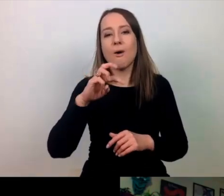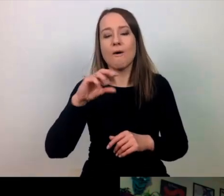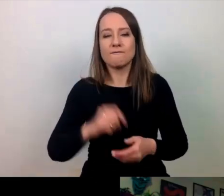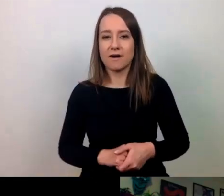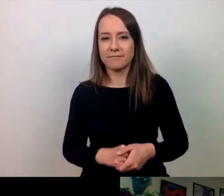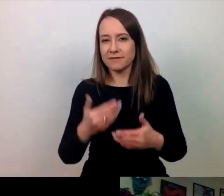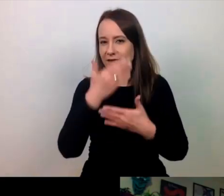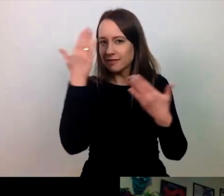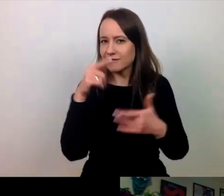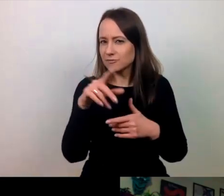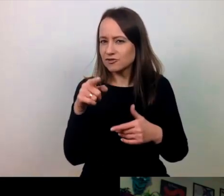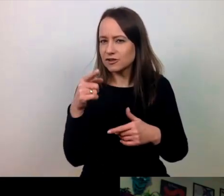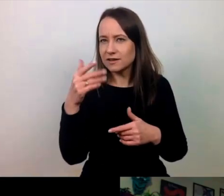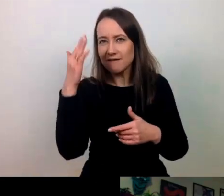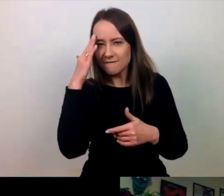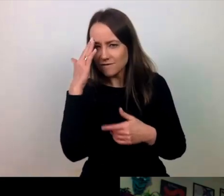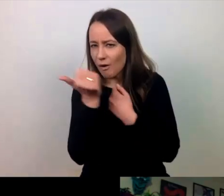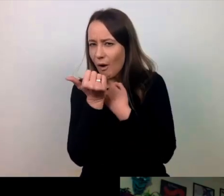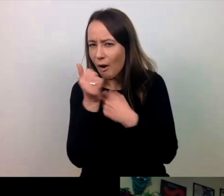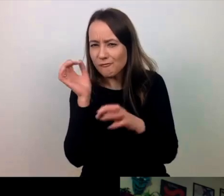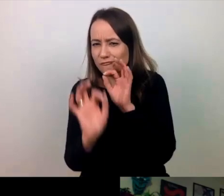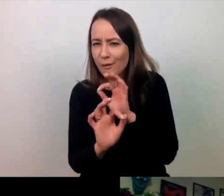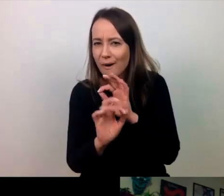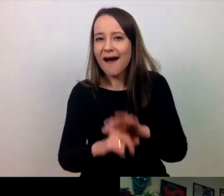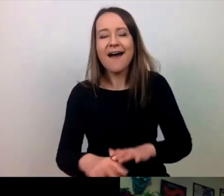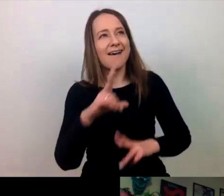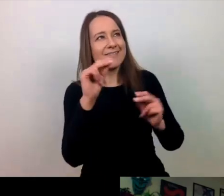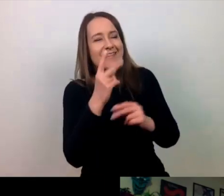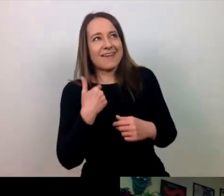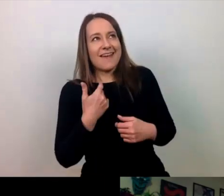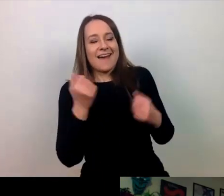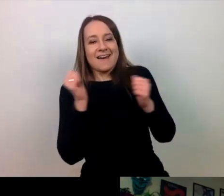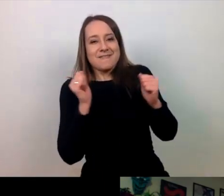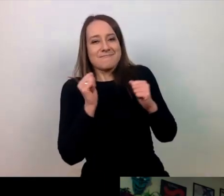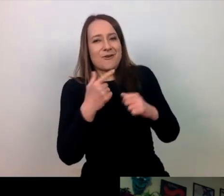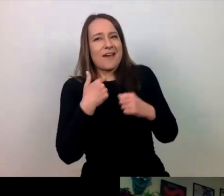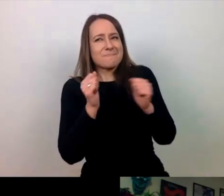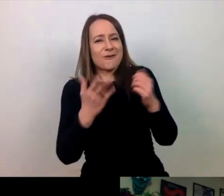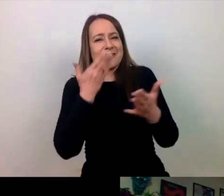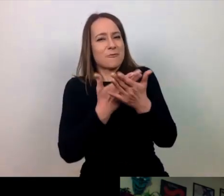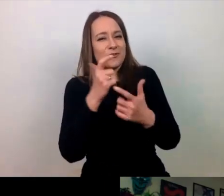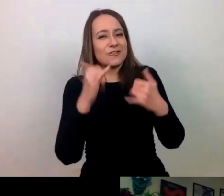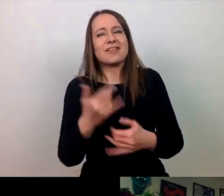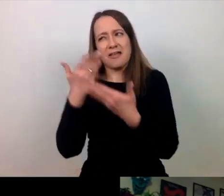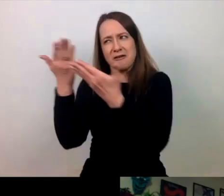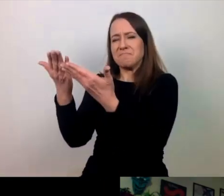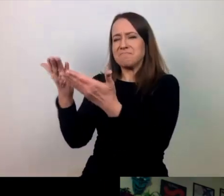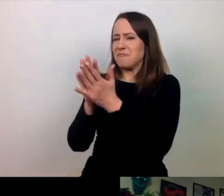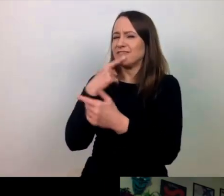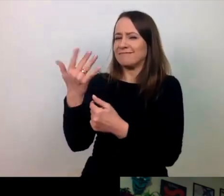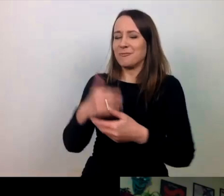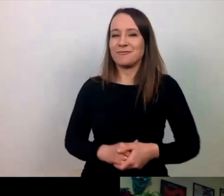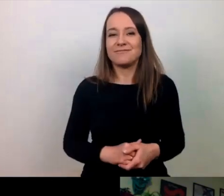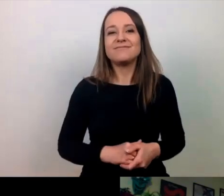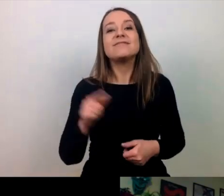wiem, czy miałeś okazję. No to chyba nie wiem, a jeżeli wiem, to boję się skompromitować, zaproponować coś innego, więc zostawiam ci pole. To sytuacja jest taka, że w